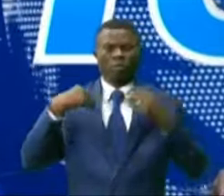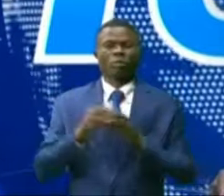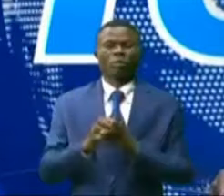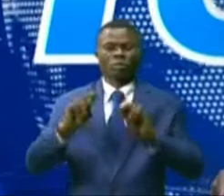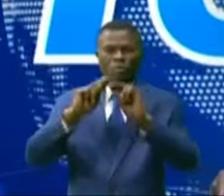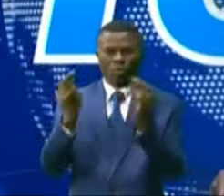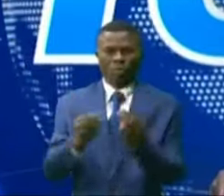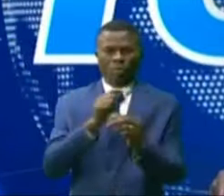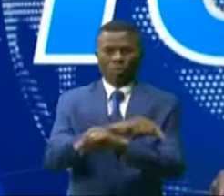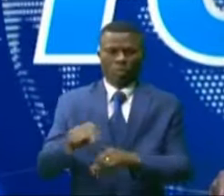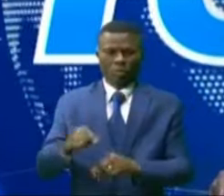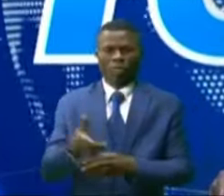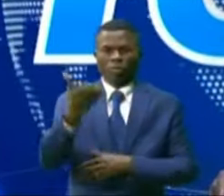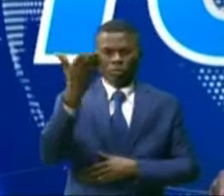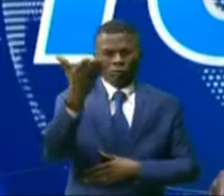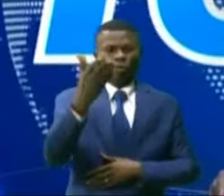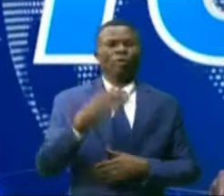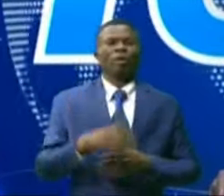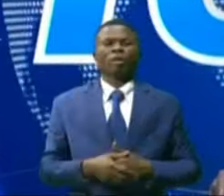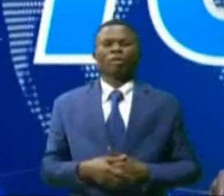Un reportage signé Teti Samba.